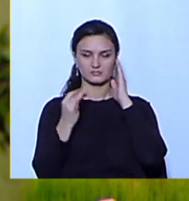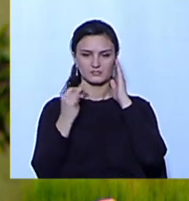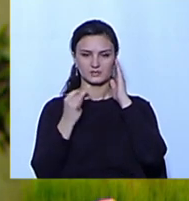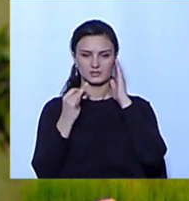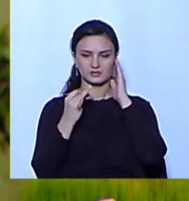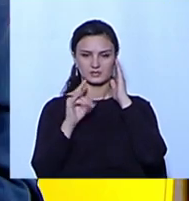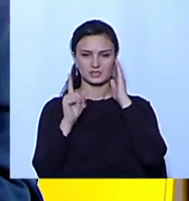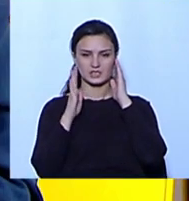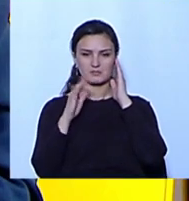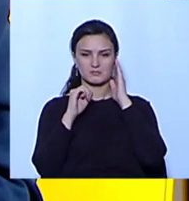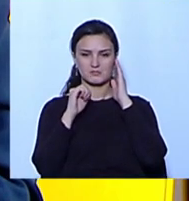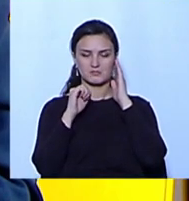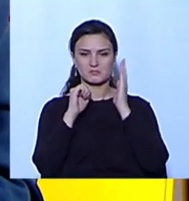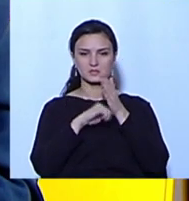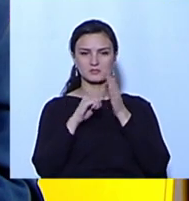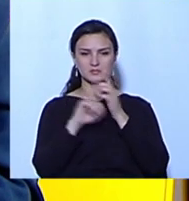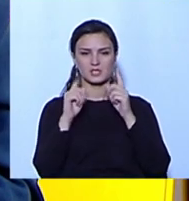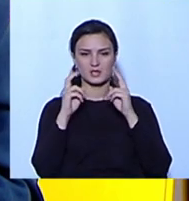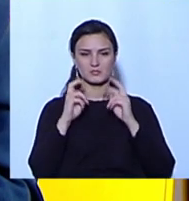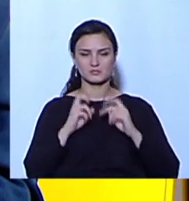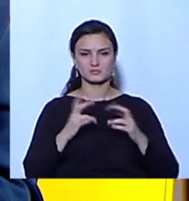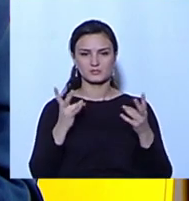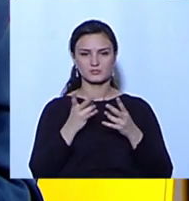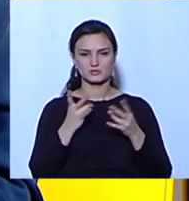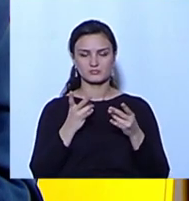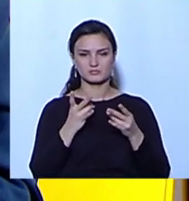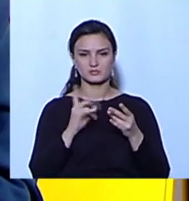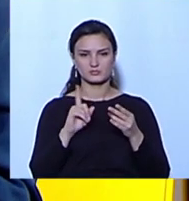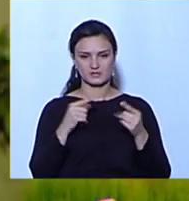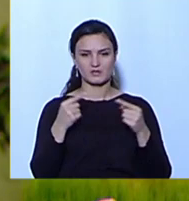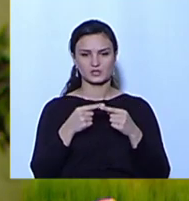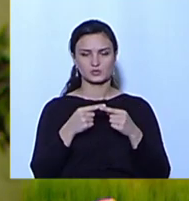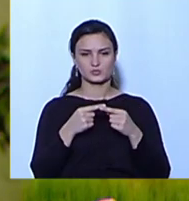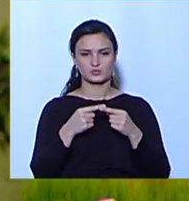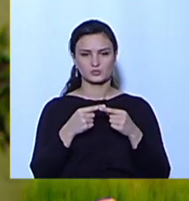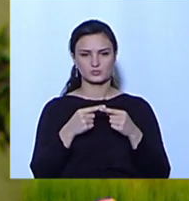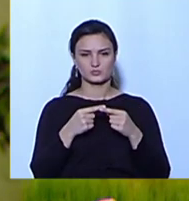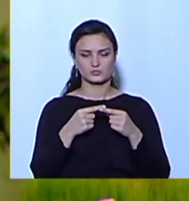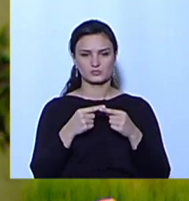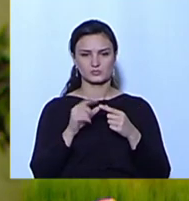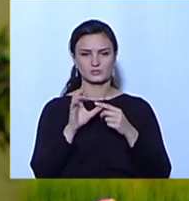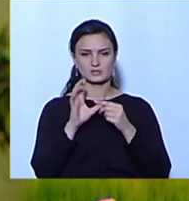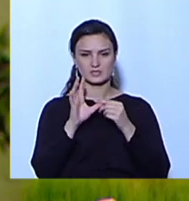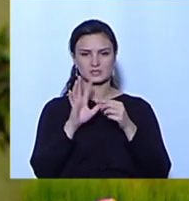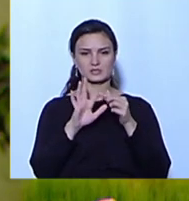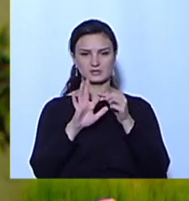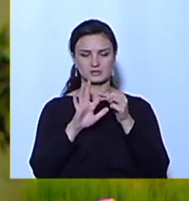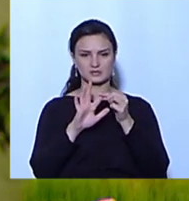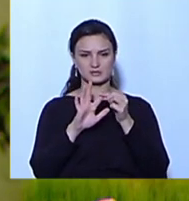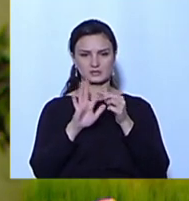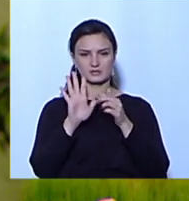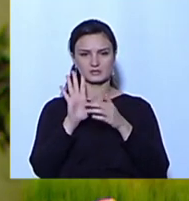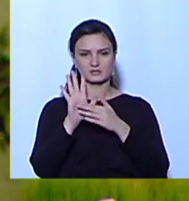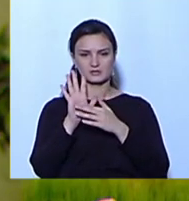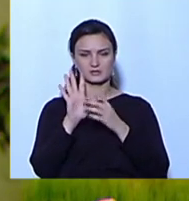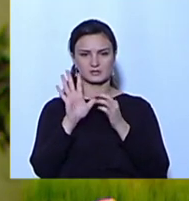მაინტერესებს რა იქნება მიზეზი და რა გამოკვლევები დამჭირდება რომ დავადგინო ეს. ცერითითი და საჩვენებელითითი. თუ